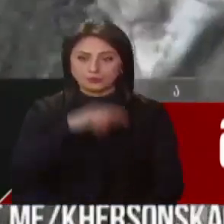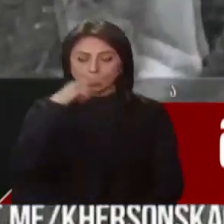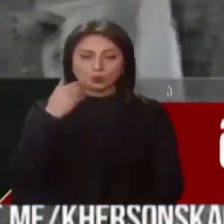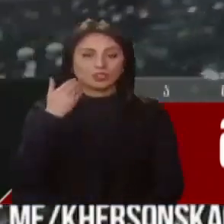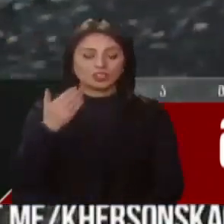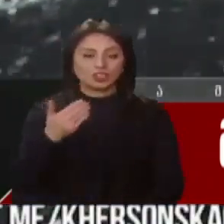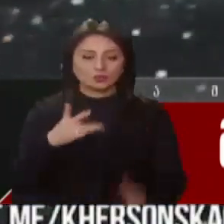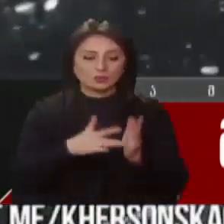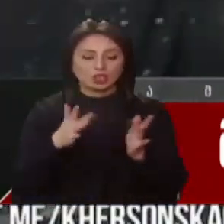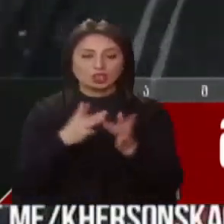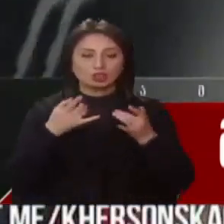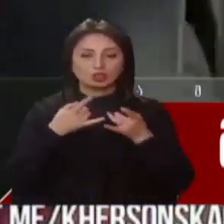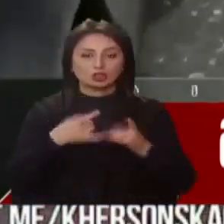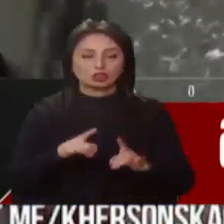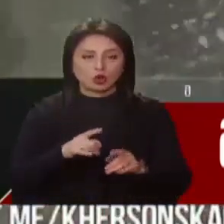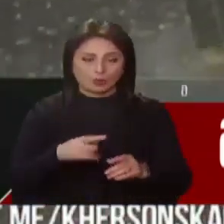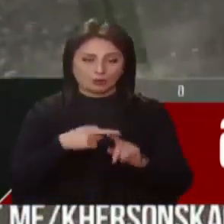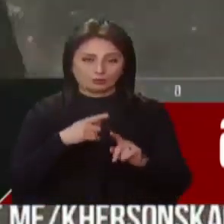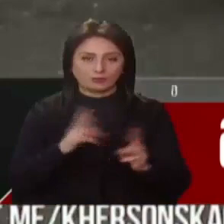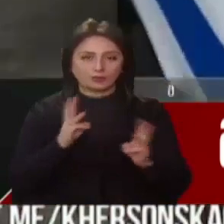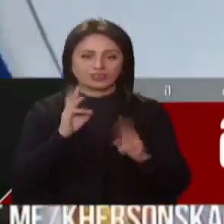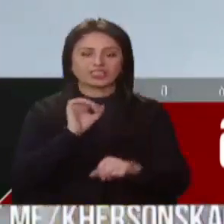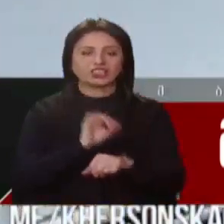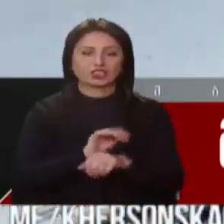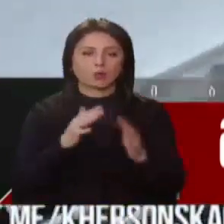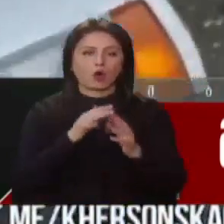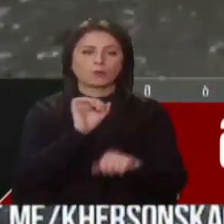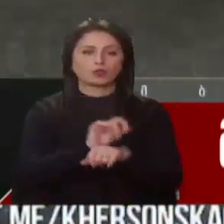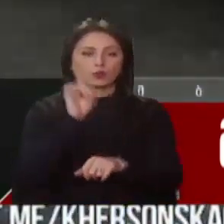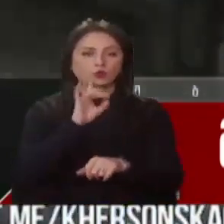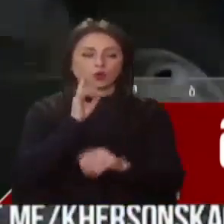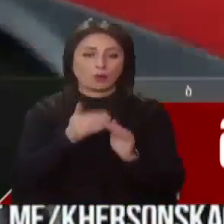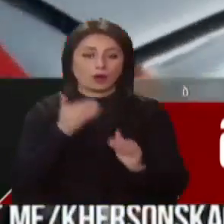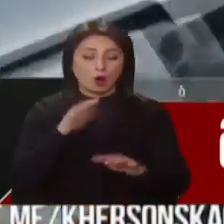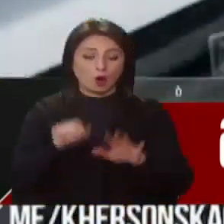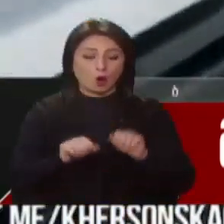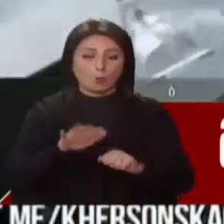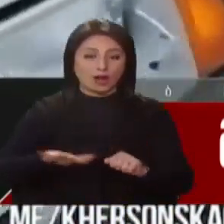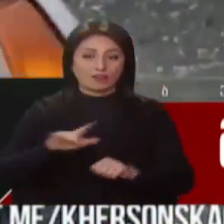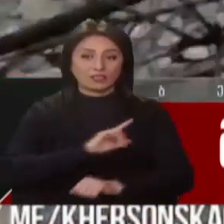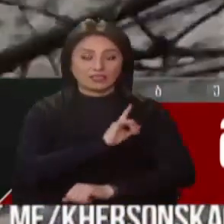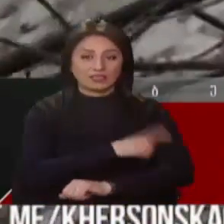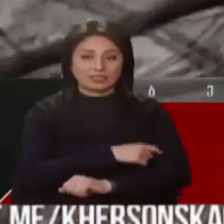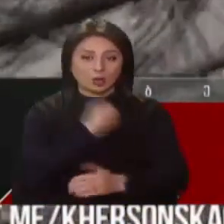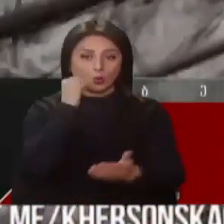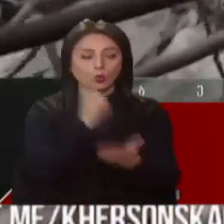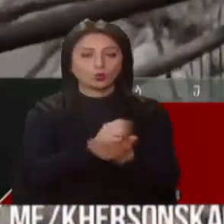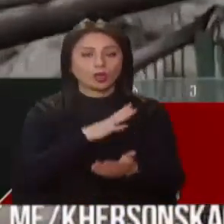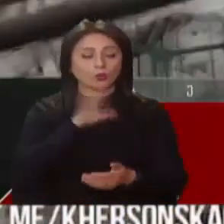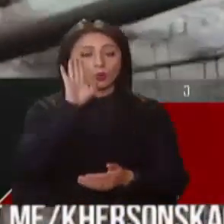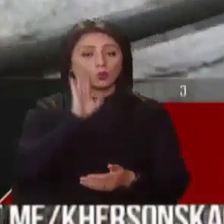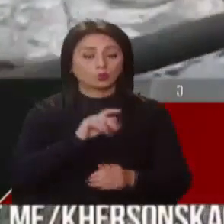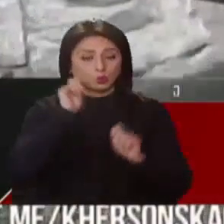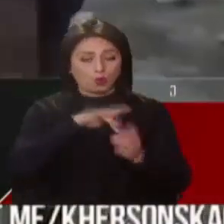Русетис мир сашо баут сам хриват гамотсхаде були цецхри шецхват амде цотахни тадре. Окупанти квакнис цалеб маиериши мийданес